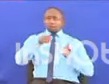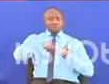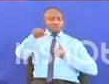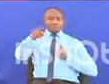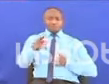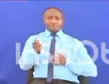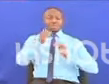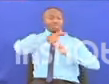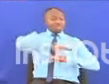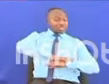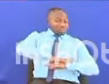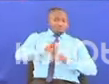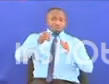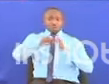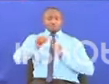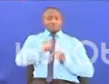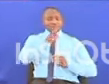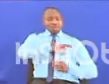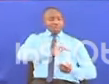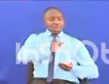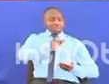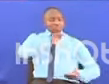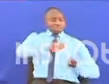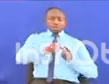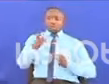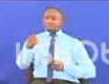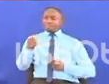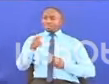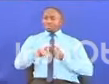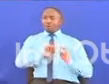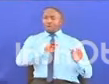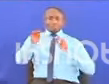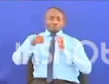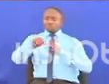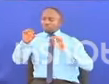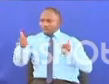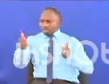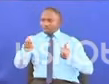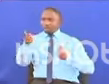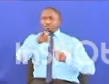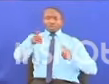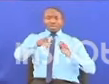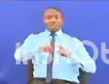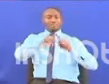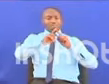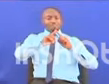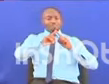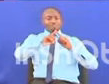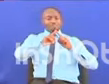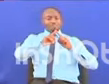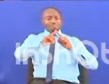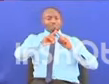zao za likizo, hawajalipo malipo ya mshahara, hawajalipo hela zao za uhamisho, hawajalipo